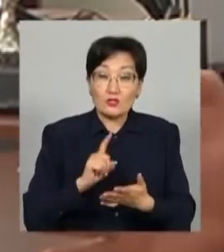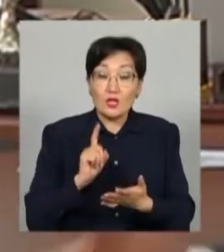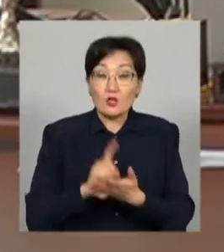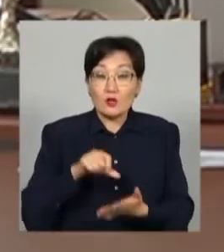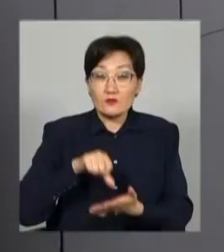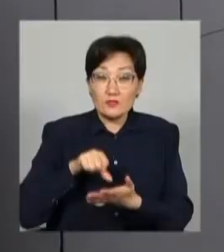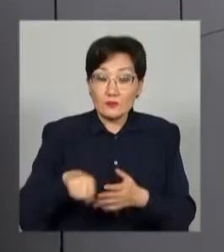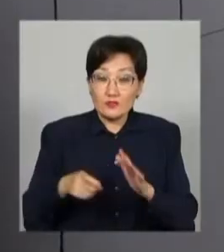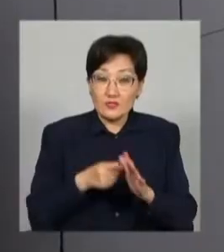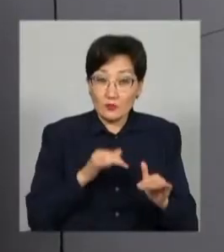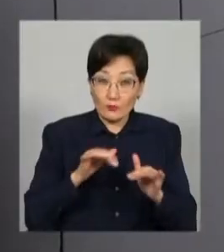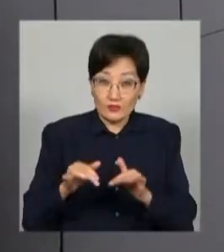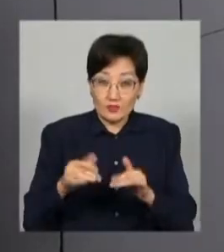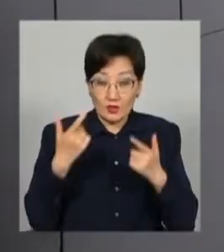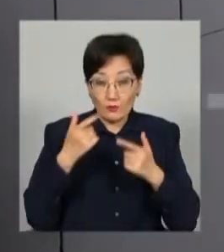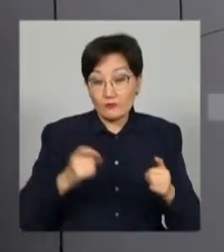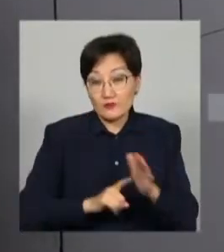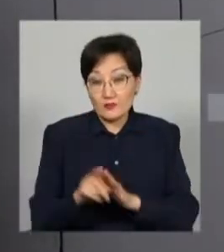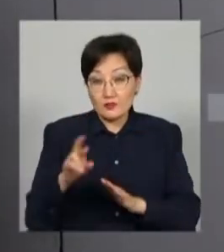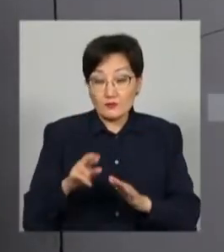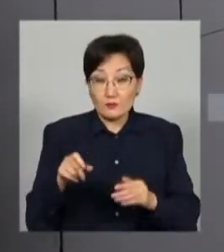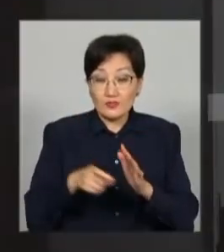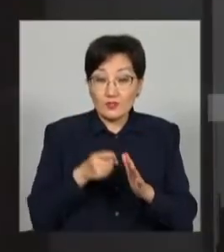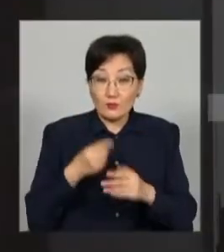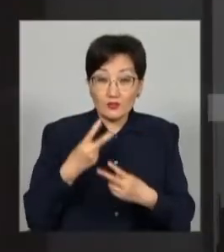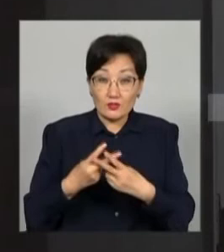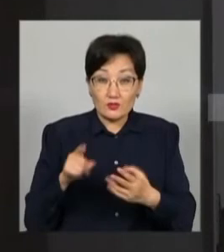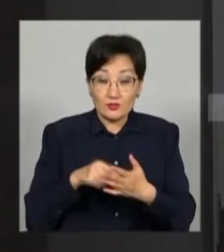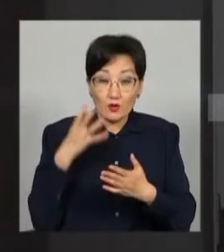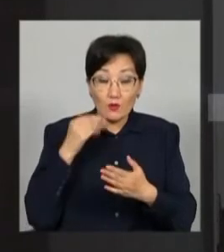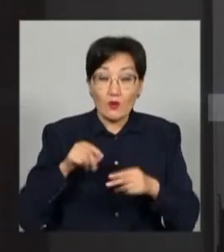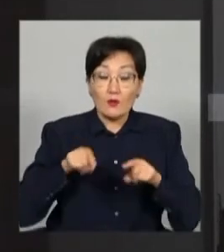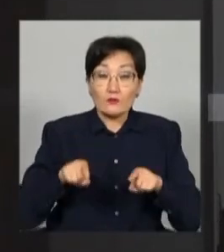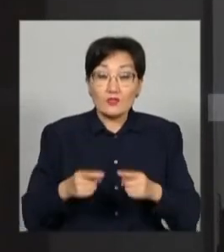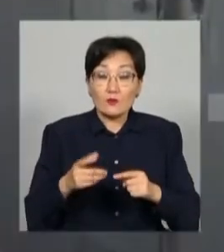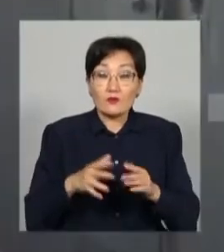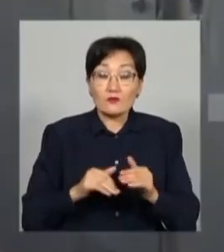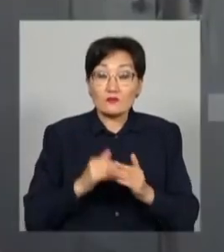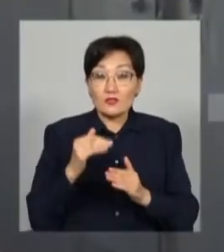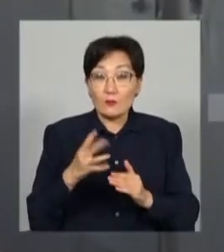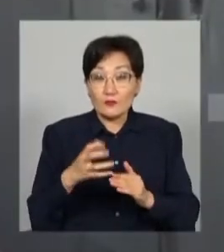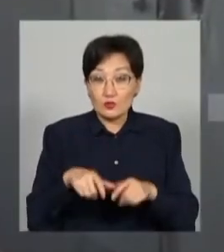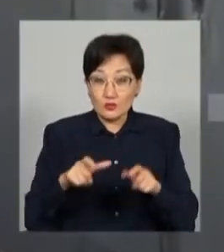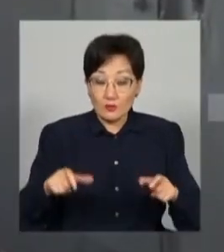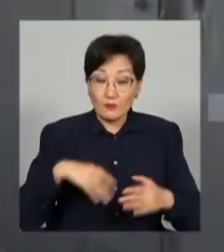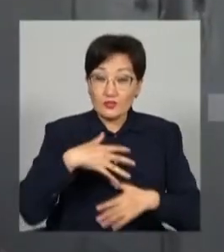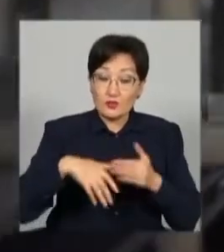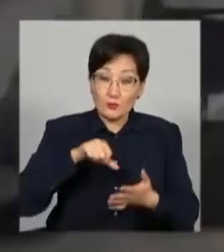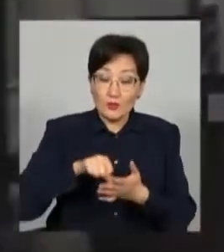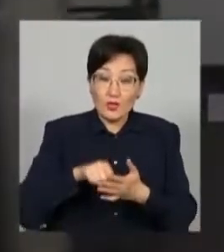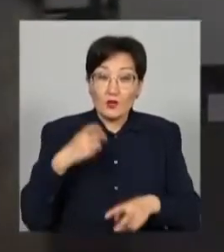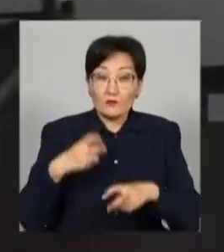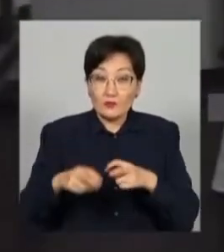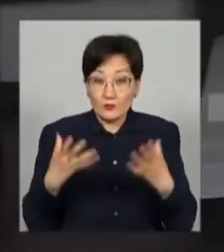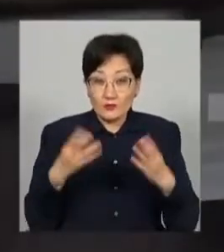следственных мероприятиях. Напомним, в начале января в следственный изолятор Алматы водворили свыше 500 человек за участие в беспорядках и погромах.